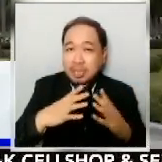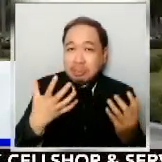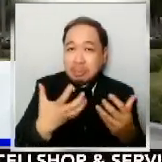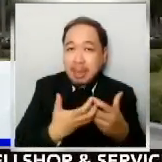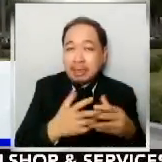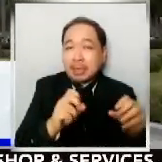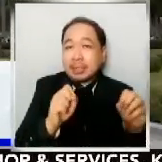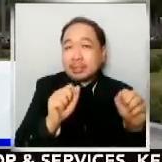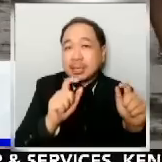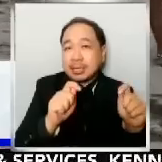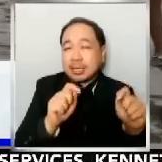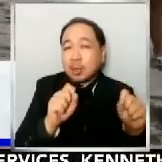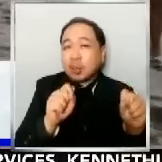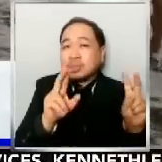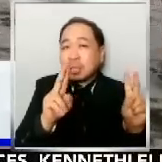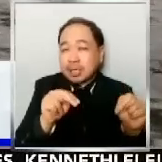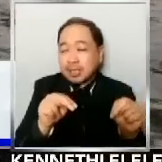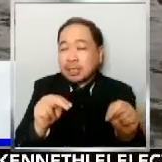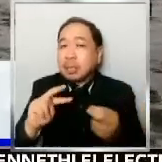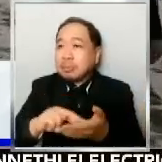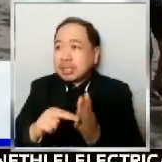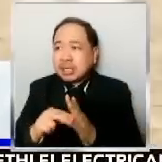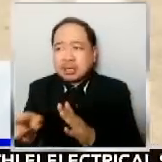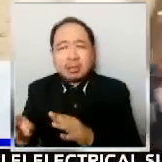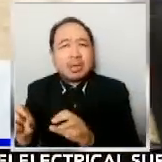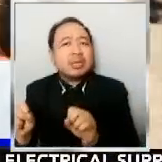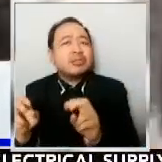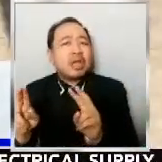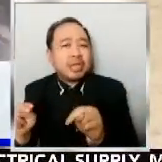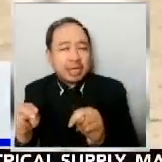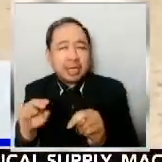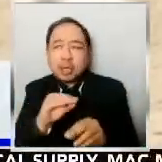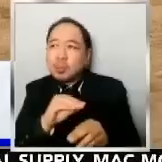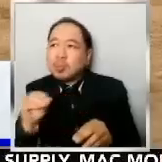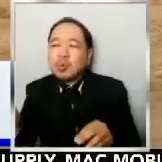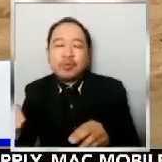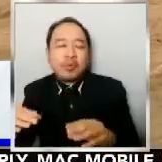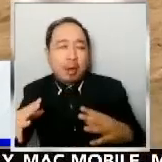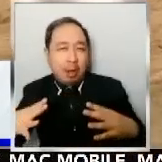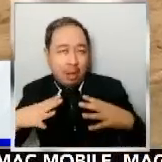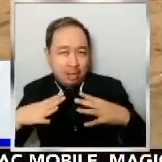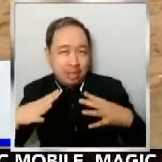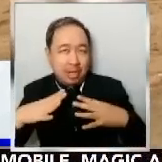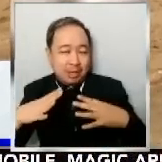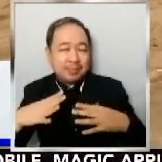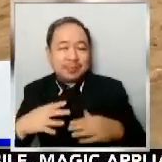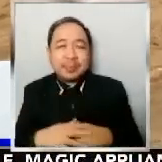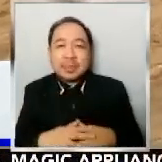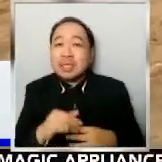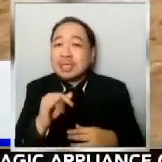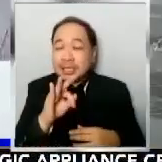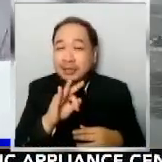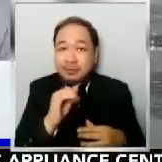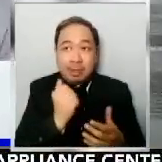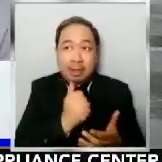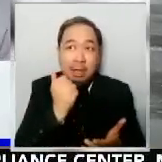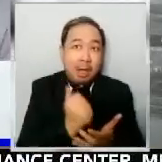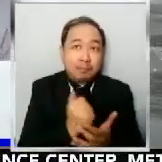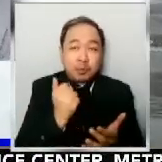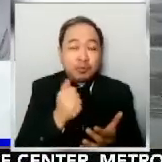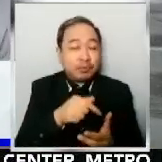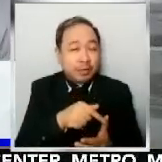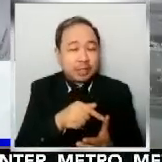kadikit na Lunes na lang nito ang gagawing holiday. Kung may sasabatas, tsak na darami ang mga long holiday.